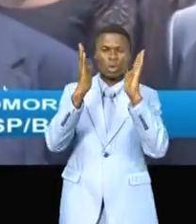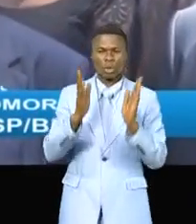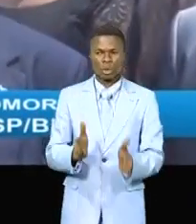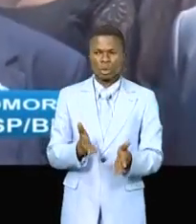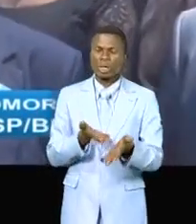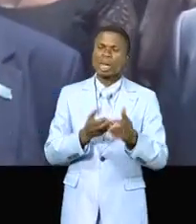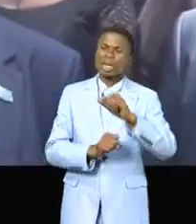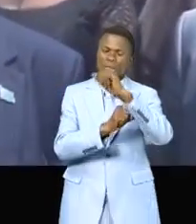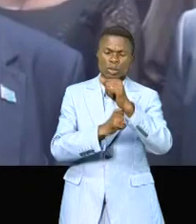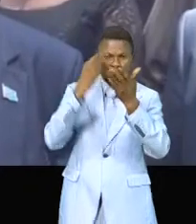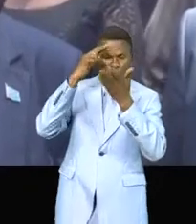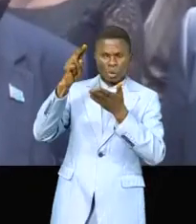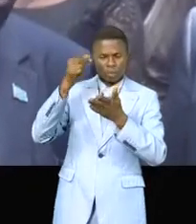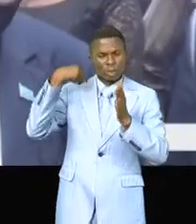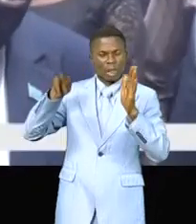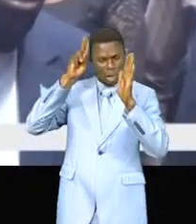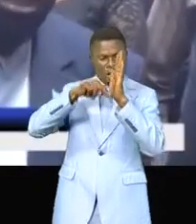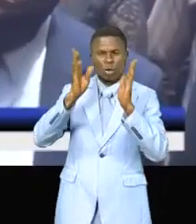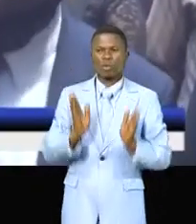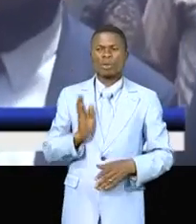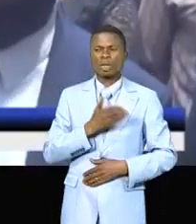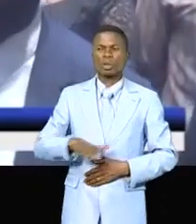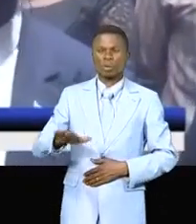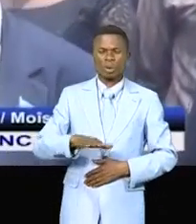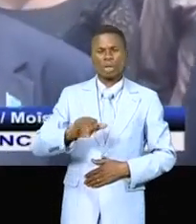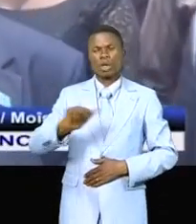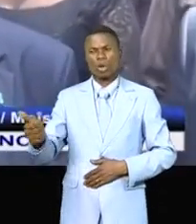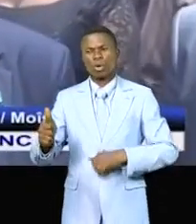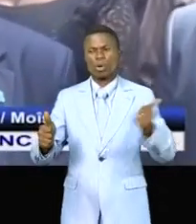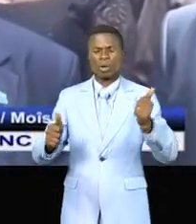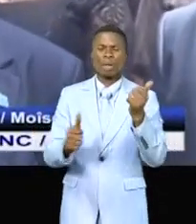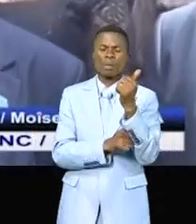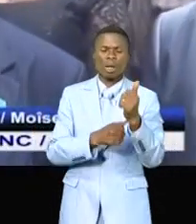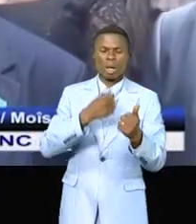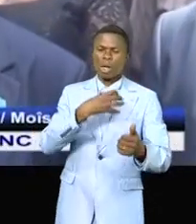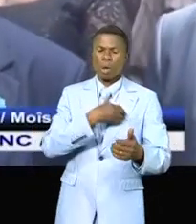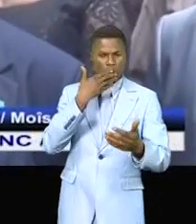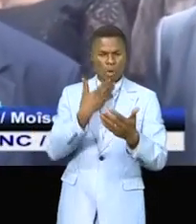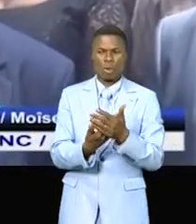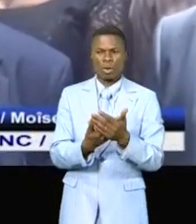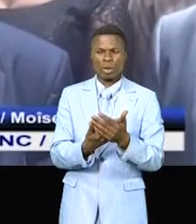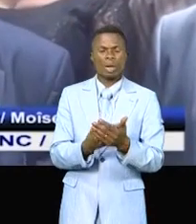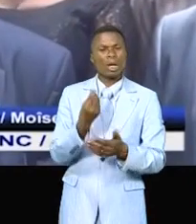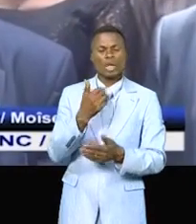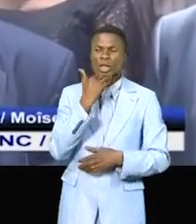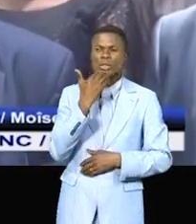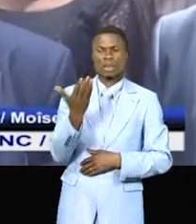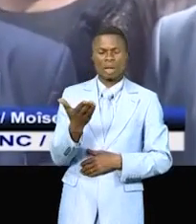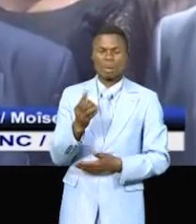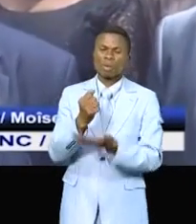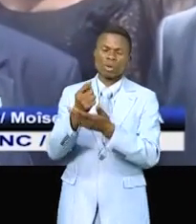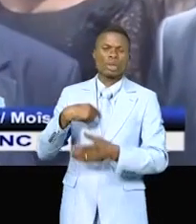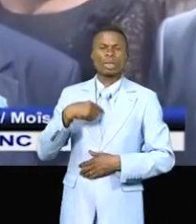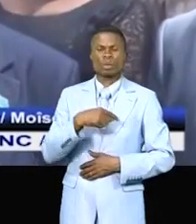accompagner l'ISP, au gouvernement de la République et aux autres personnes de bonne volonté qui ont des moyens pour qu'ils